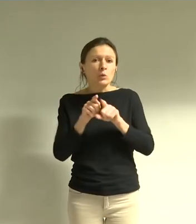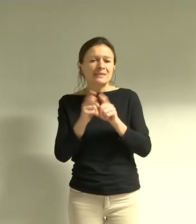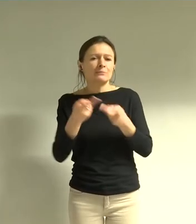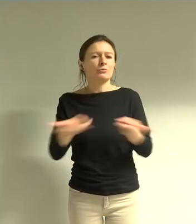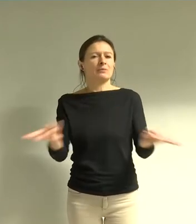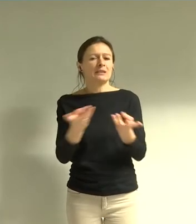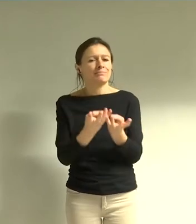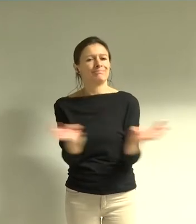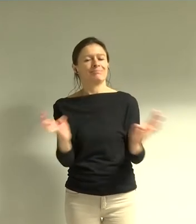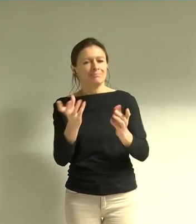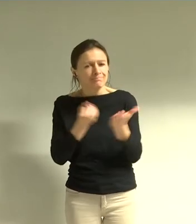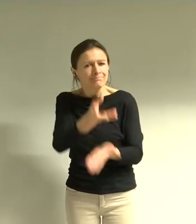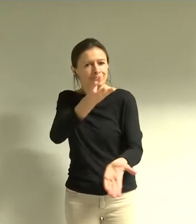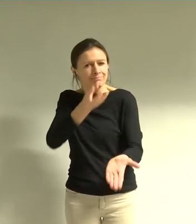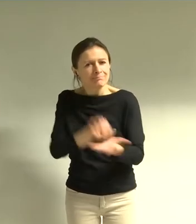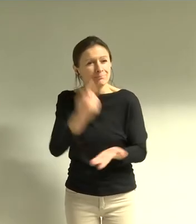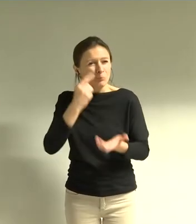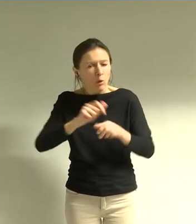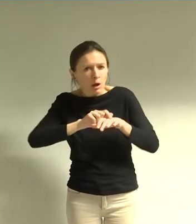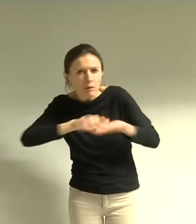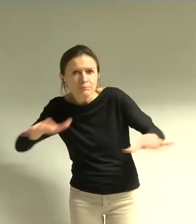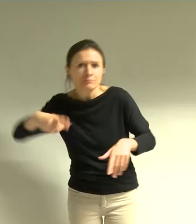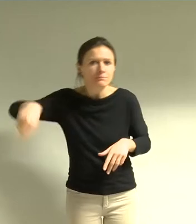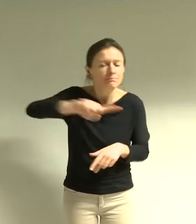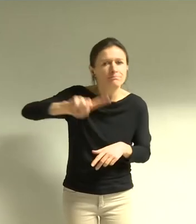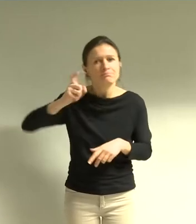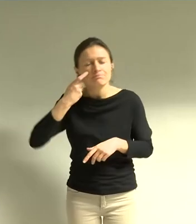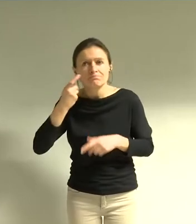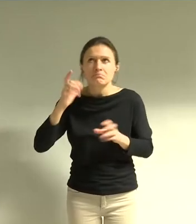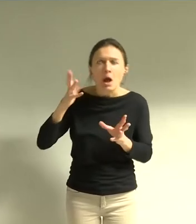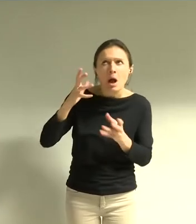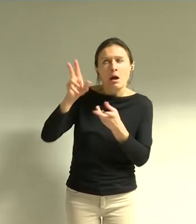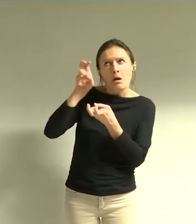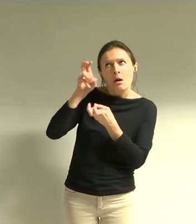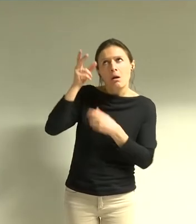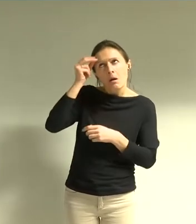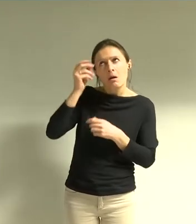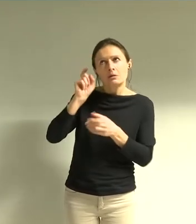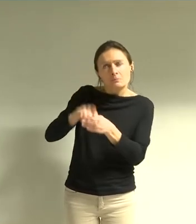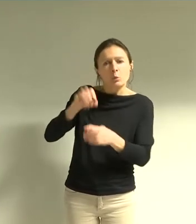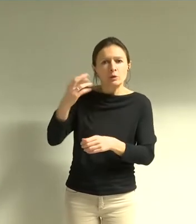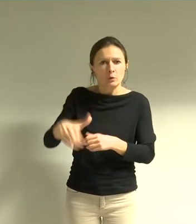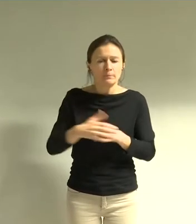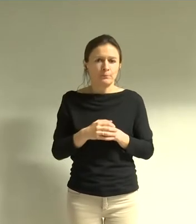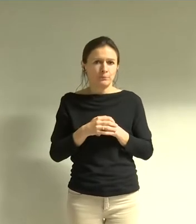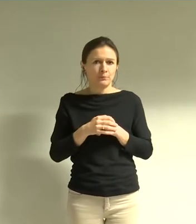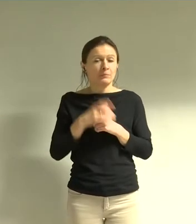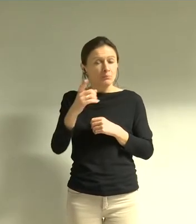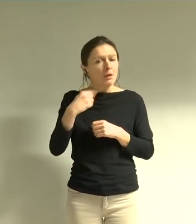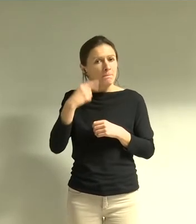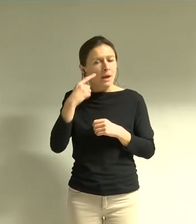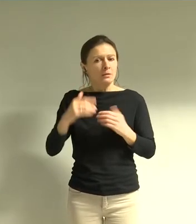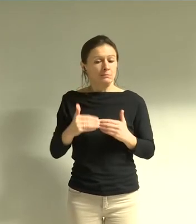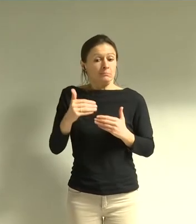permettre au plus grand nombre de connaître et de comprendre de quelle façon contribué je crois sincèrement que cette étape